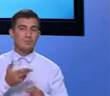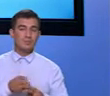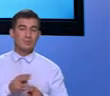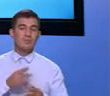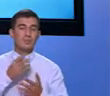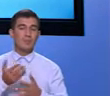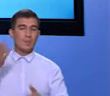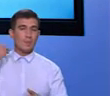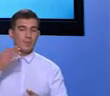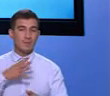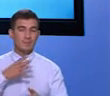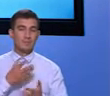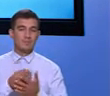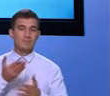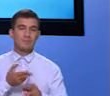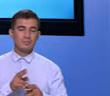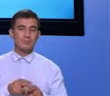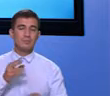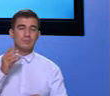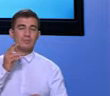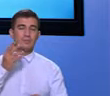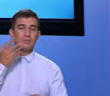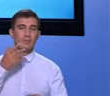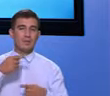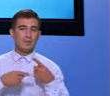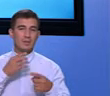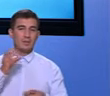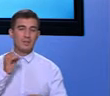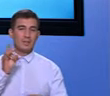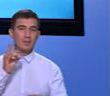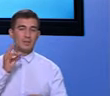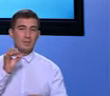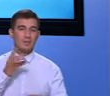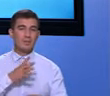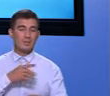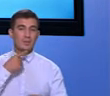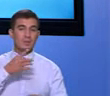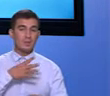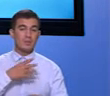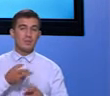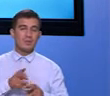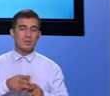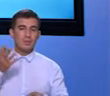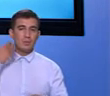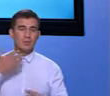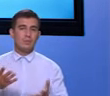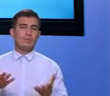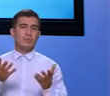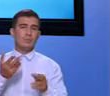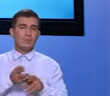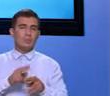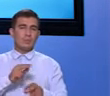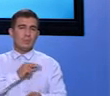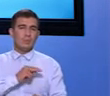vaqtda jamoaning rahnamosi va yetakchisi sifatida gavdalanadi. Bundan tashqari dehqonlar